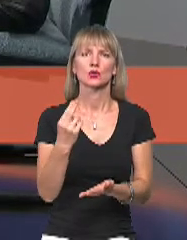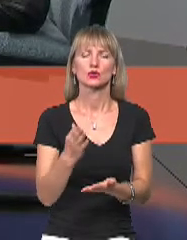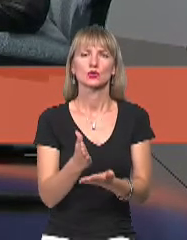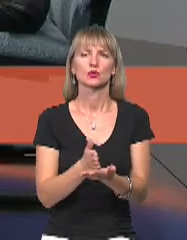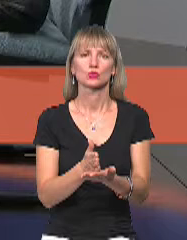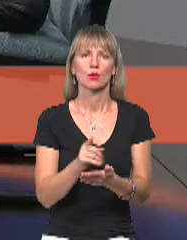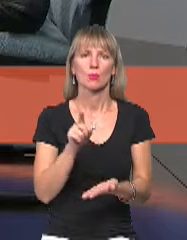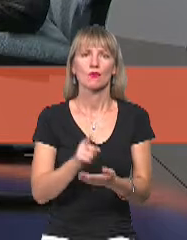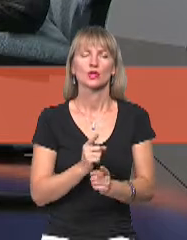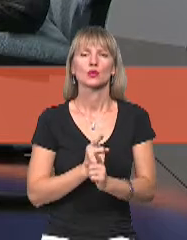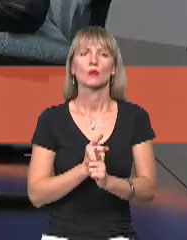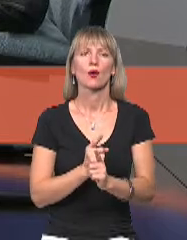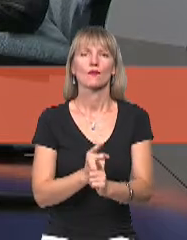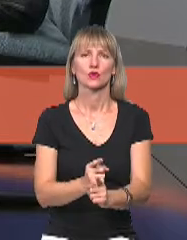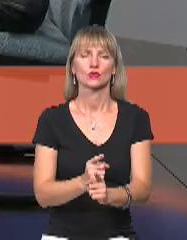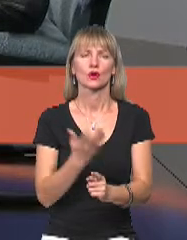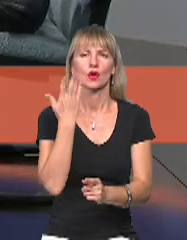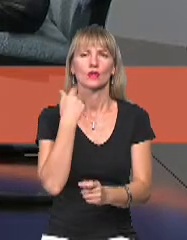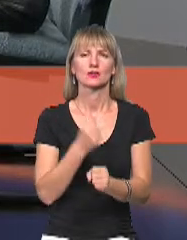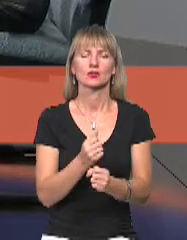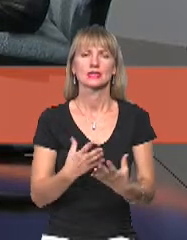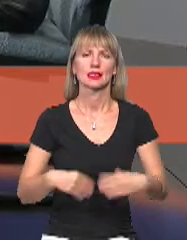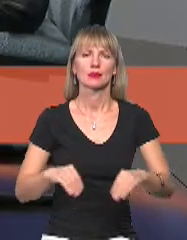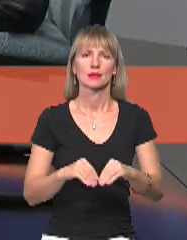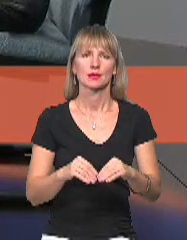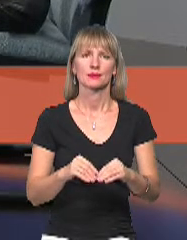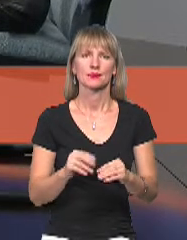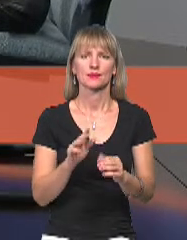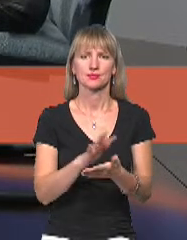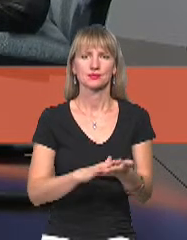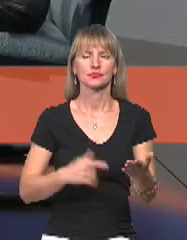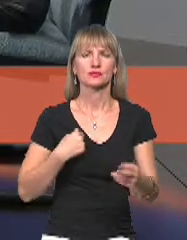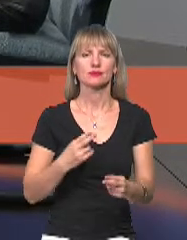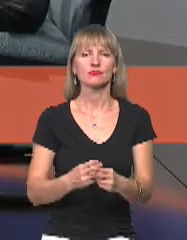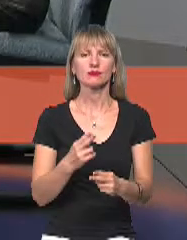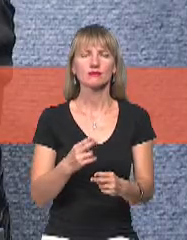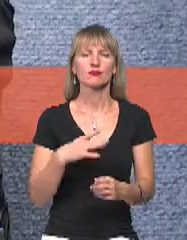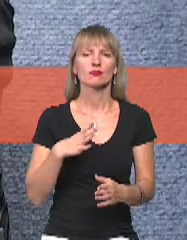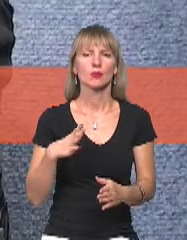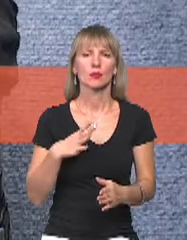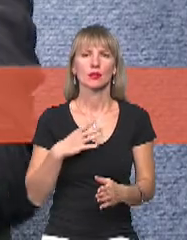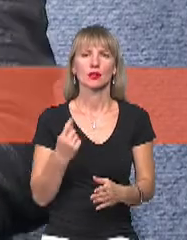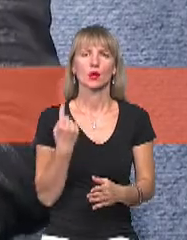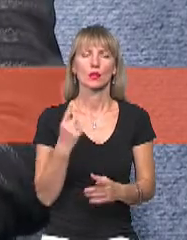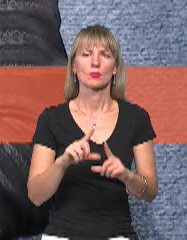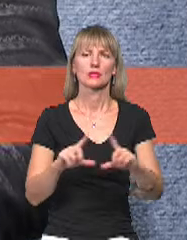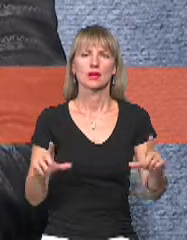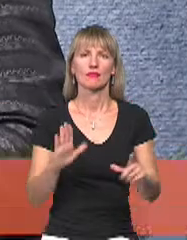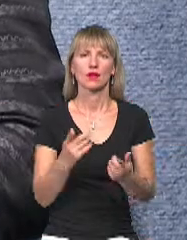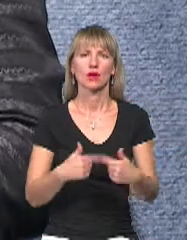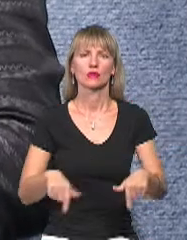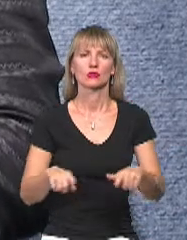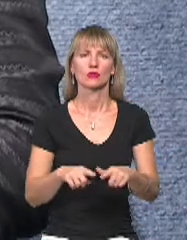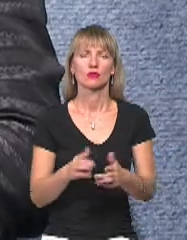повинні супроводжувати, коли створюється, ну, до речі, сім'я. До речі, я вас переб'ю, пані Антоніна, ми побували на одному з заходів,